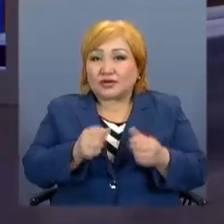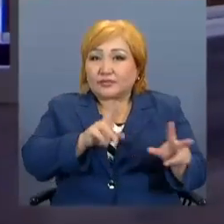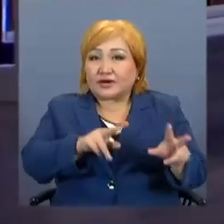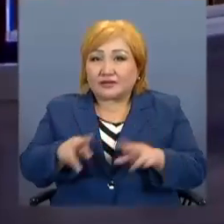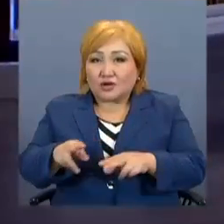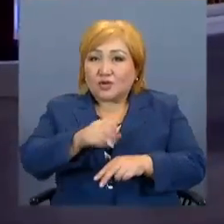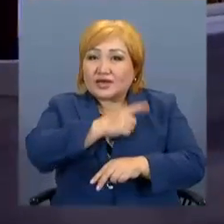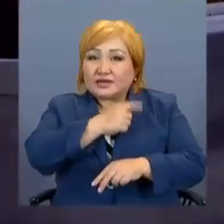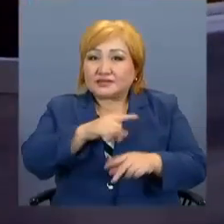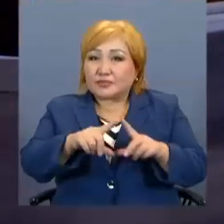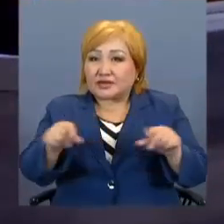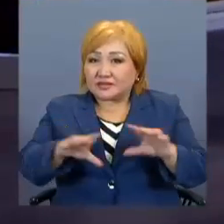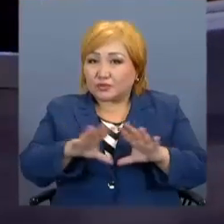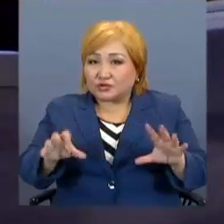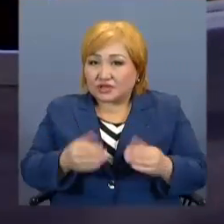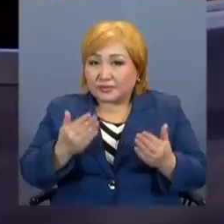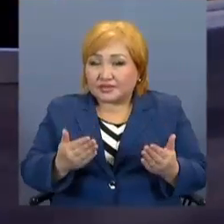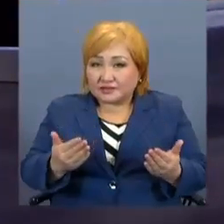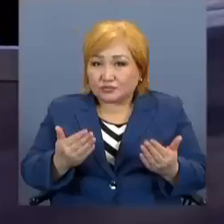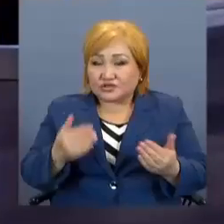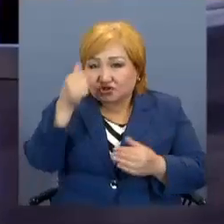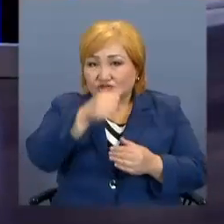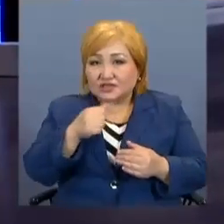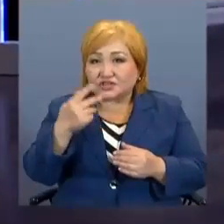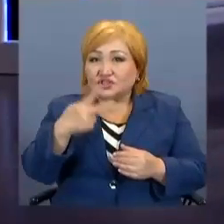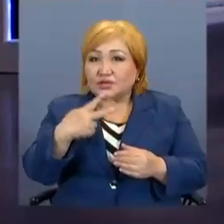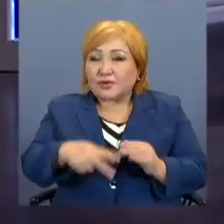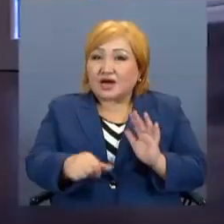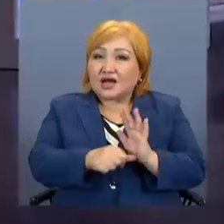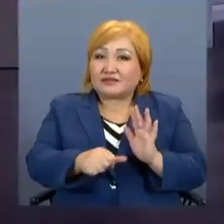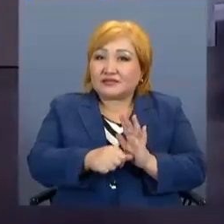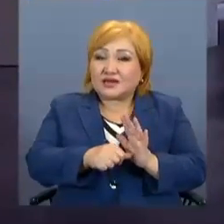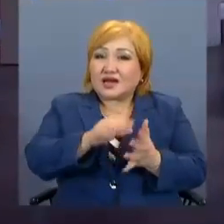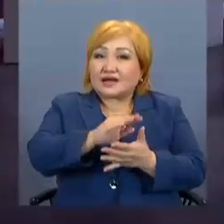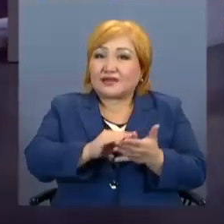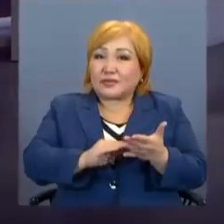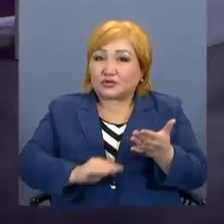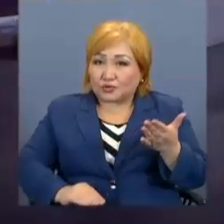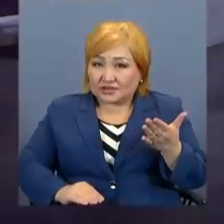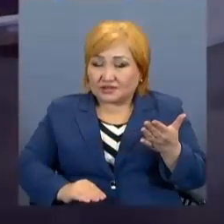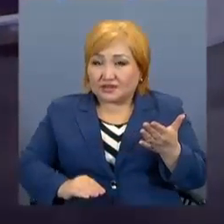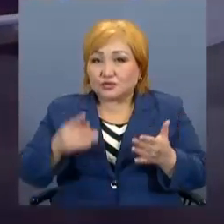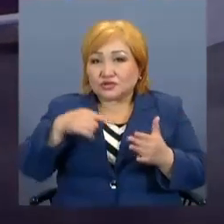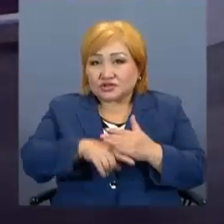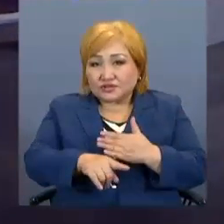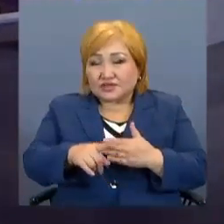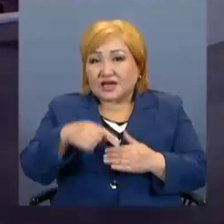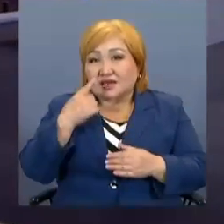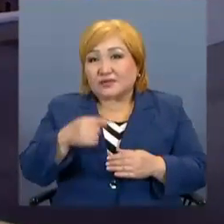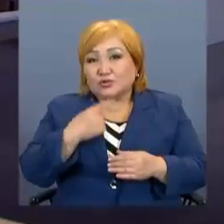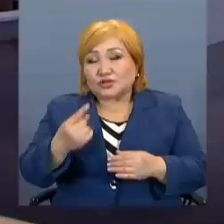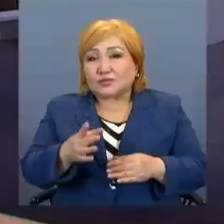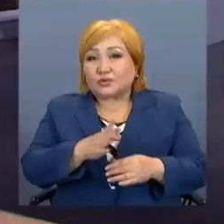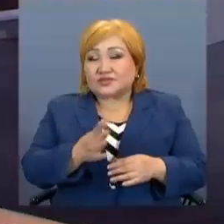биыл 26 хаттама толтырдық. 26 хаттама толтырдық. Оның ішінде атап өтетін болсақ,